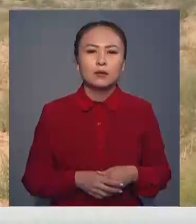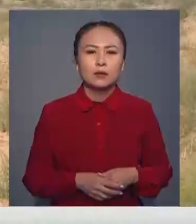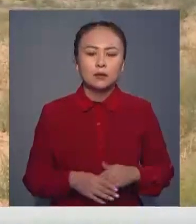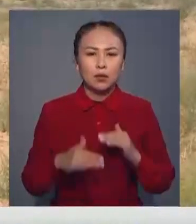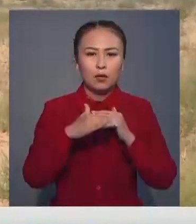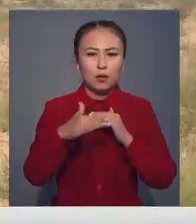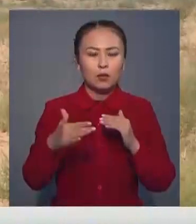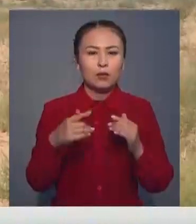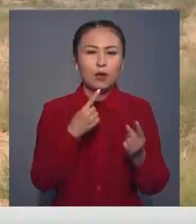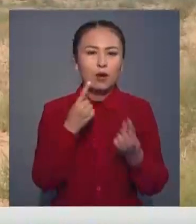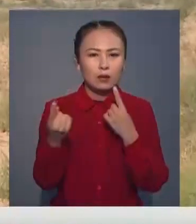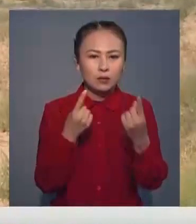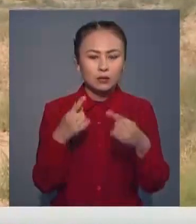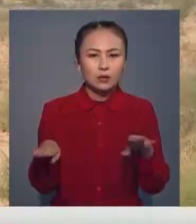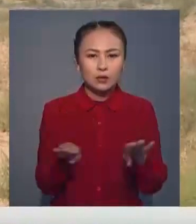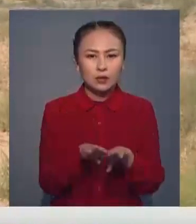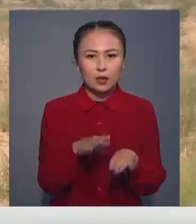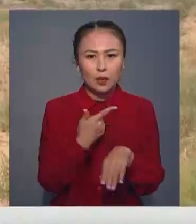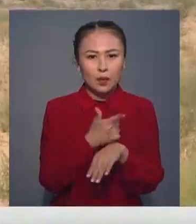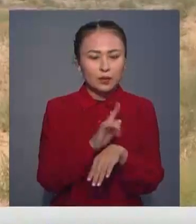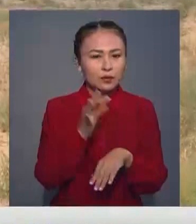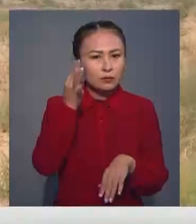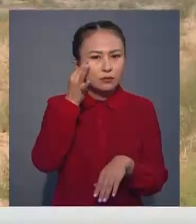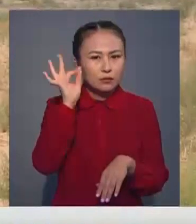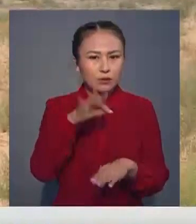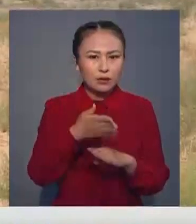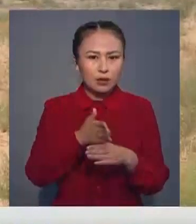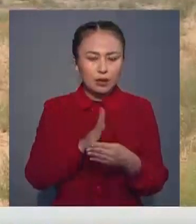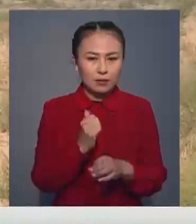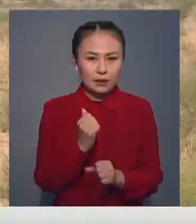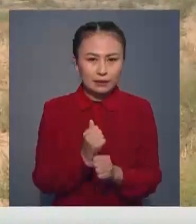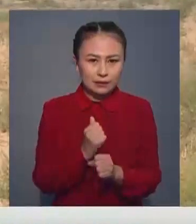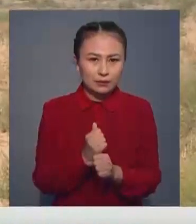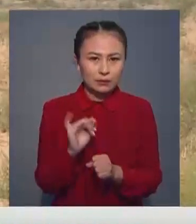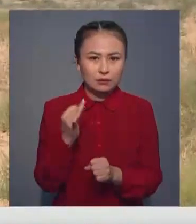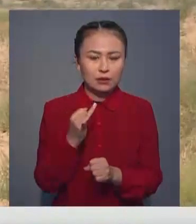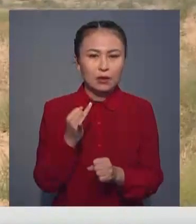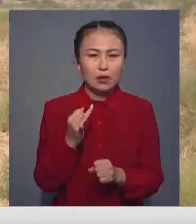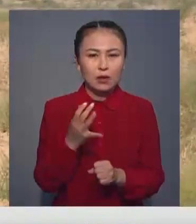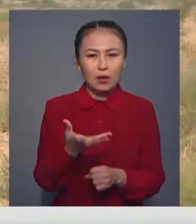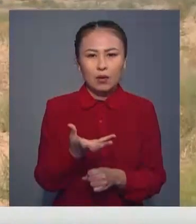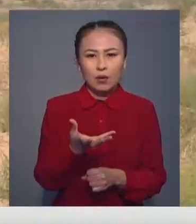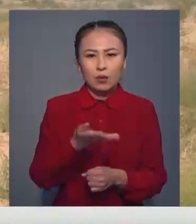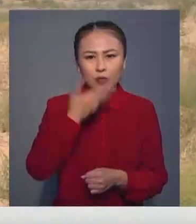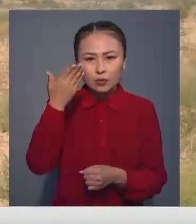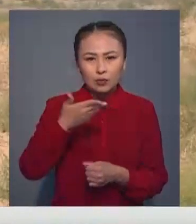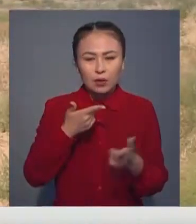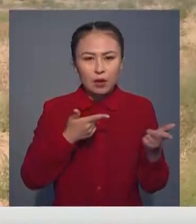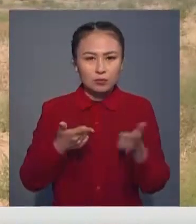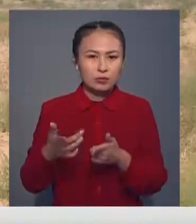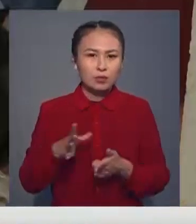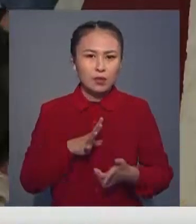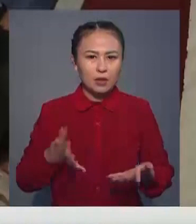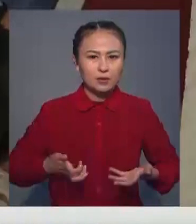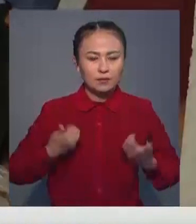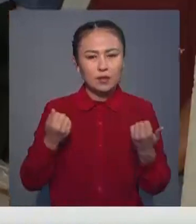қырдағы жүрген кісілердің бәрі осыдан өте тәтті нан пісірді, өте тәтті көже пісіріп, жаңағы өздерін аштықтан алып